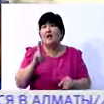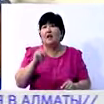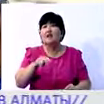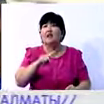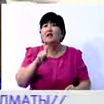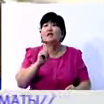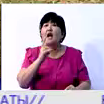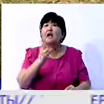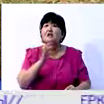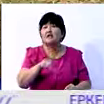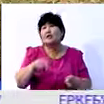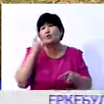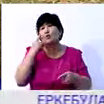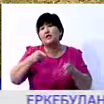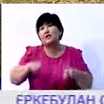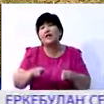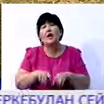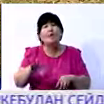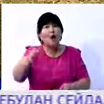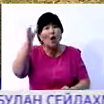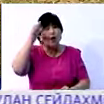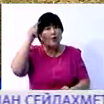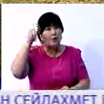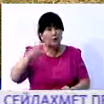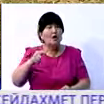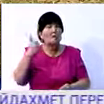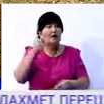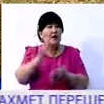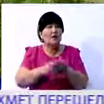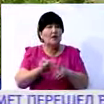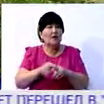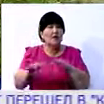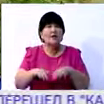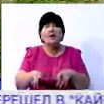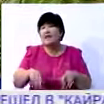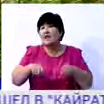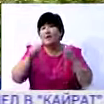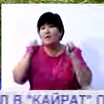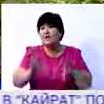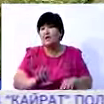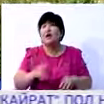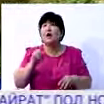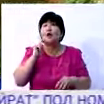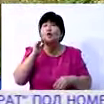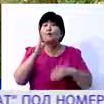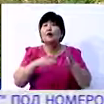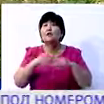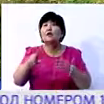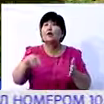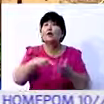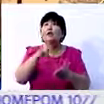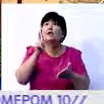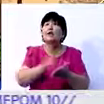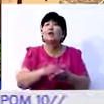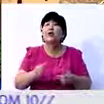Думаю, что действительно так. По мнению ученых, первопричина такого положения дел – непрофессионализме. Зеленым строительством города